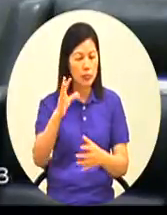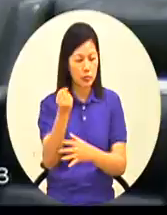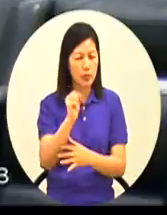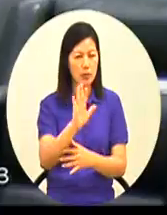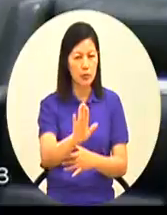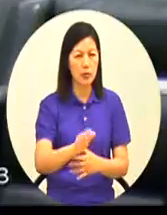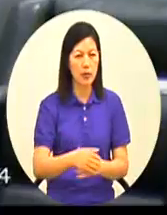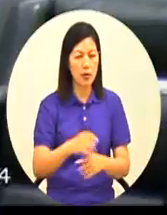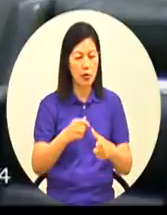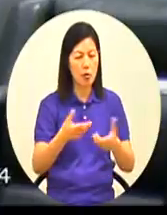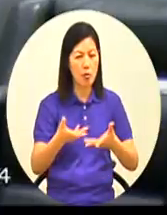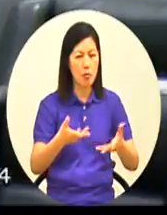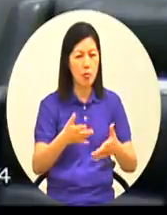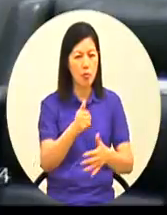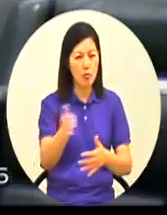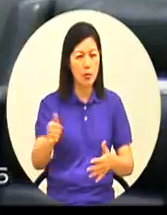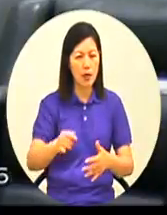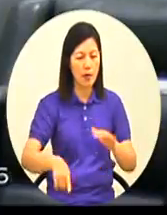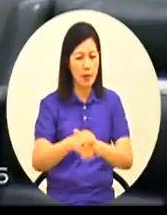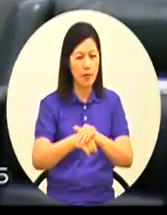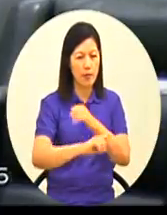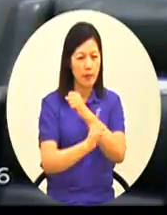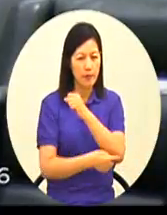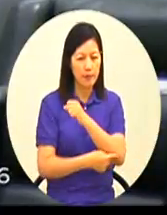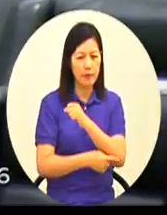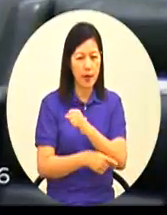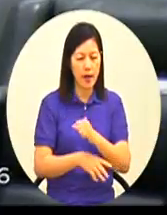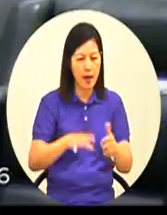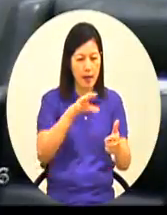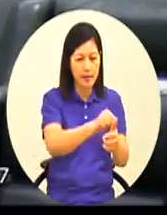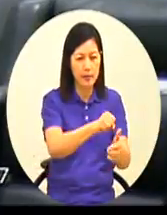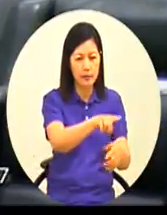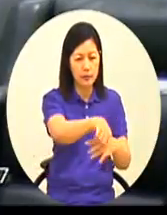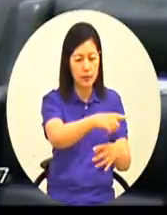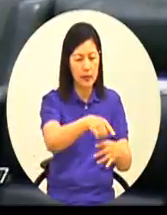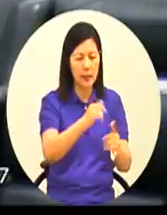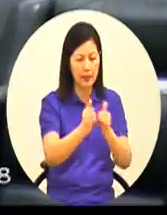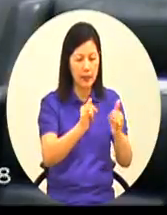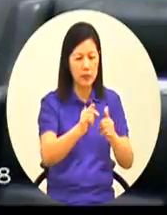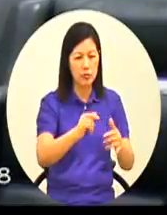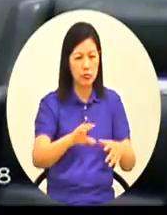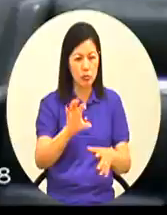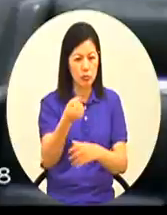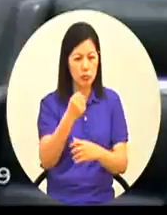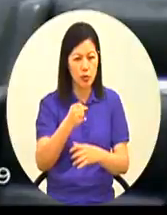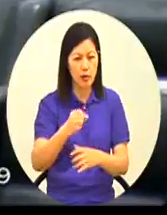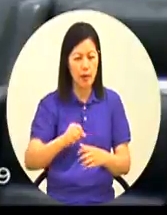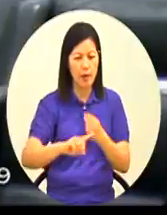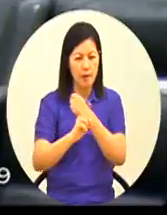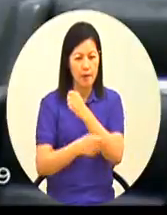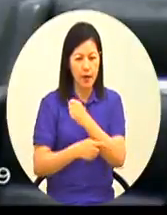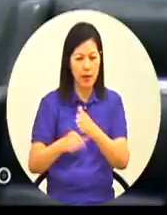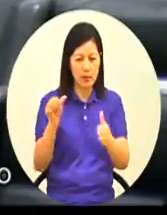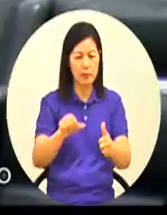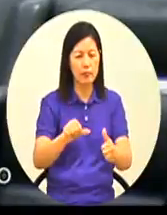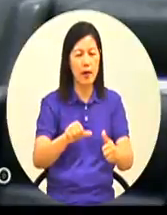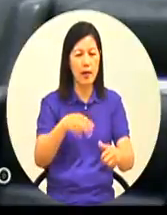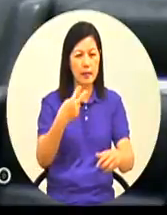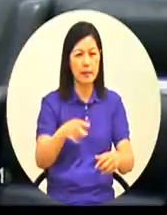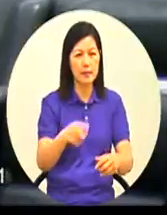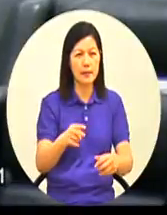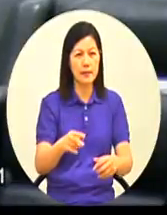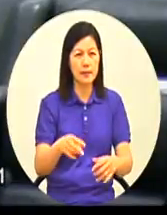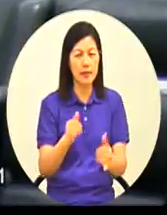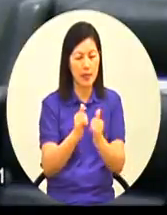果公务人员违法侵害人民的自由或权利，都除了应该受到法律的惩戒，同时也要受民刑事